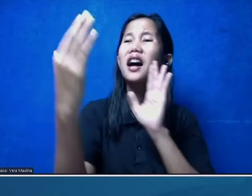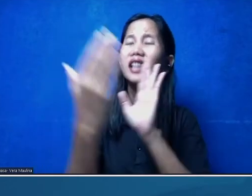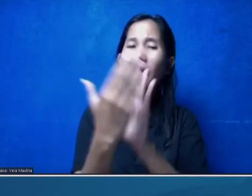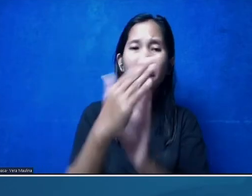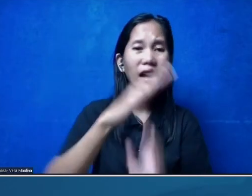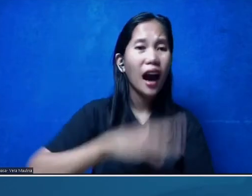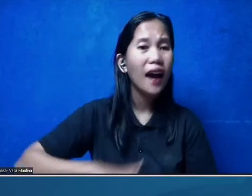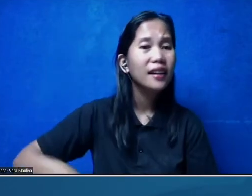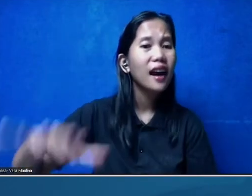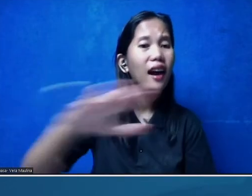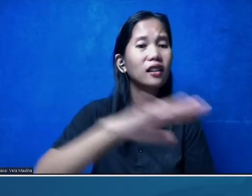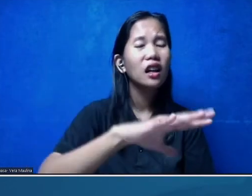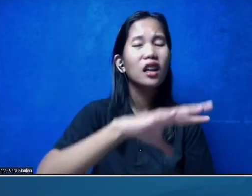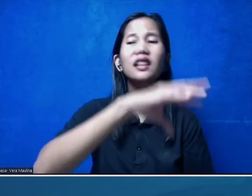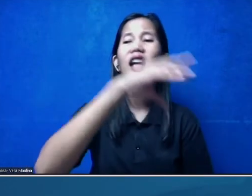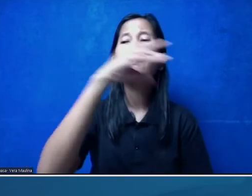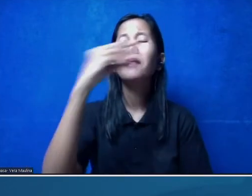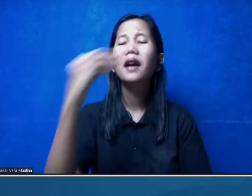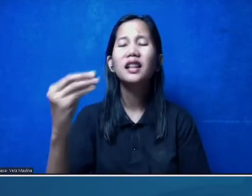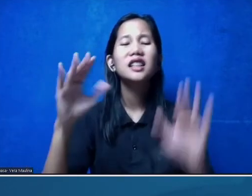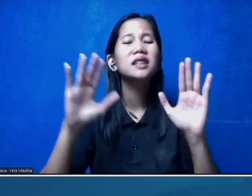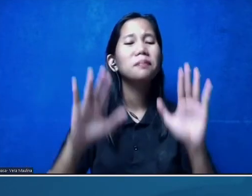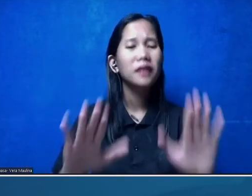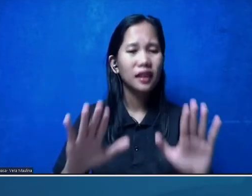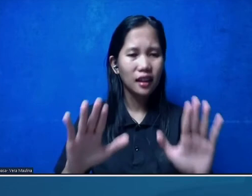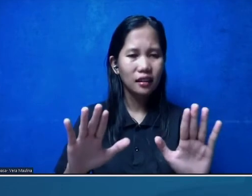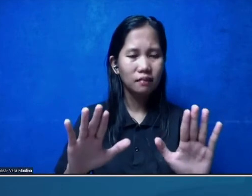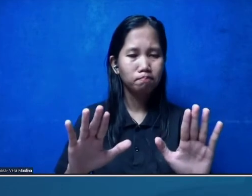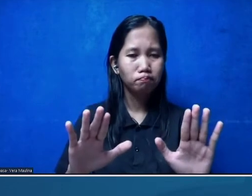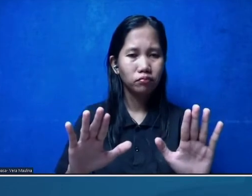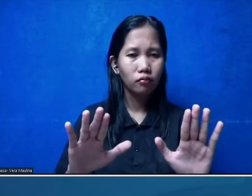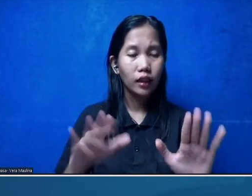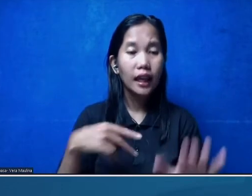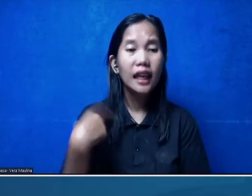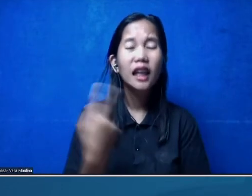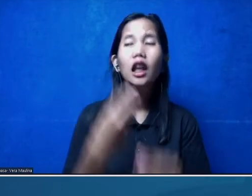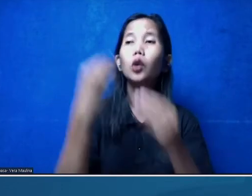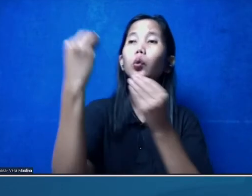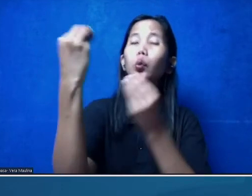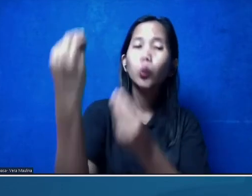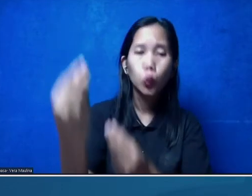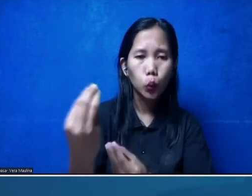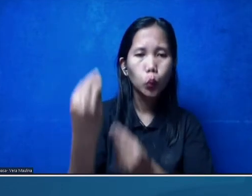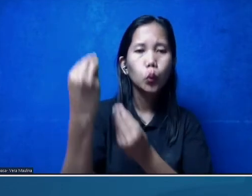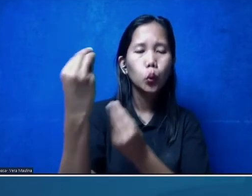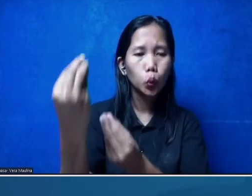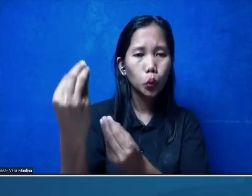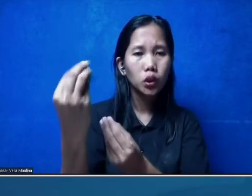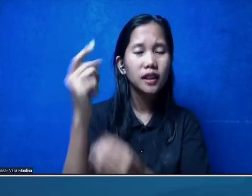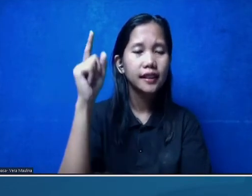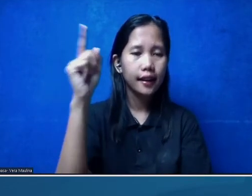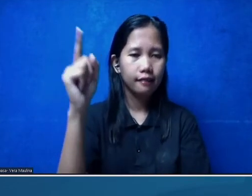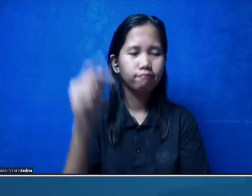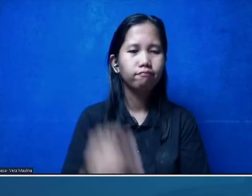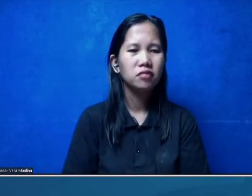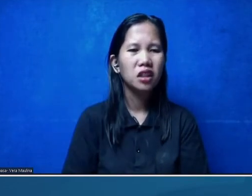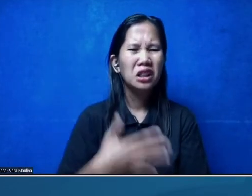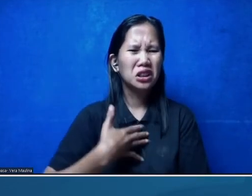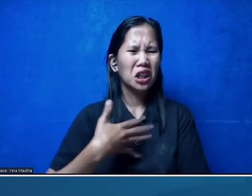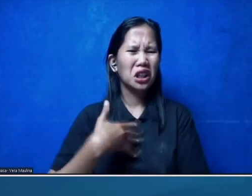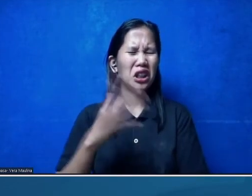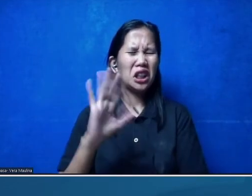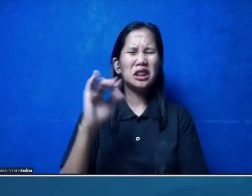disana saudara saya tidak sempat masukkan kedalam PowerPoint tapi Mari kita buka Alkitab kita di dalam